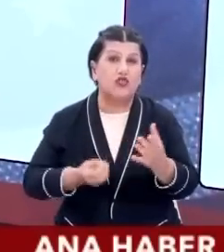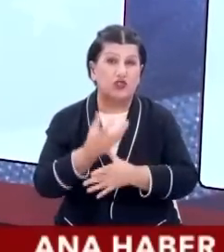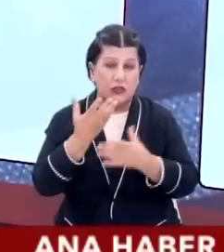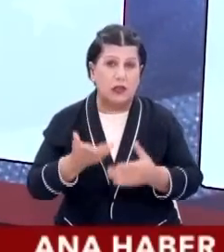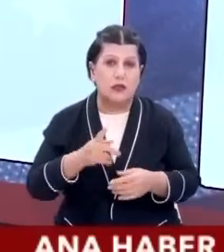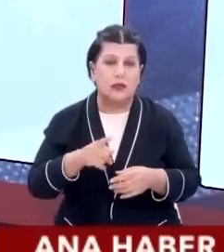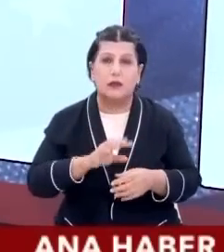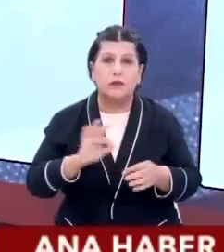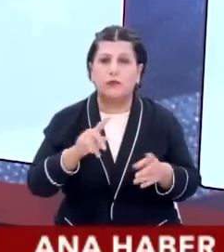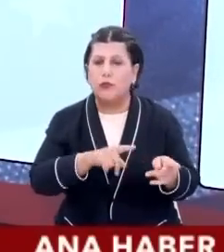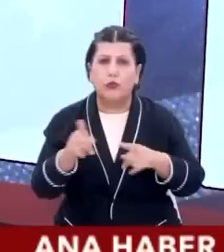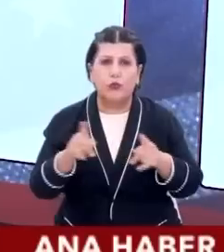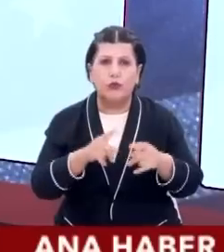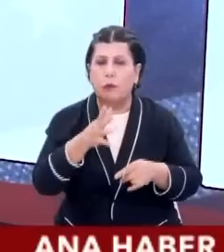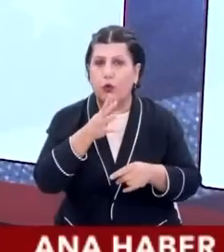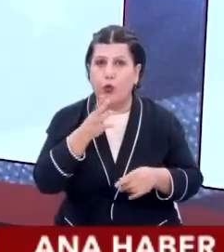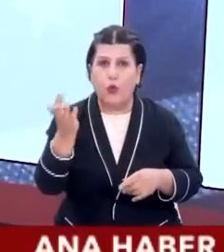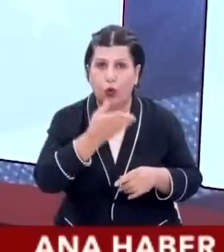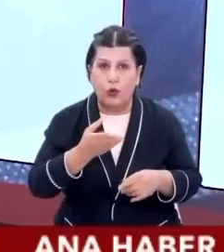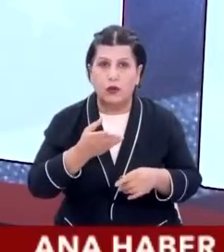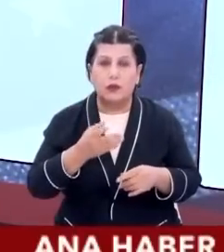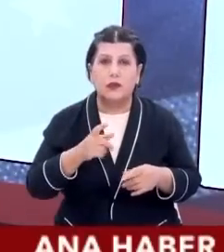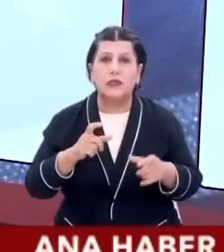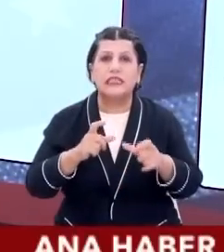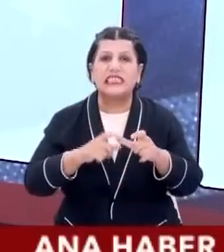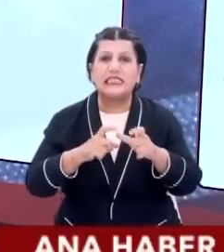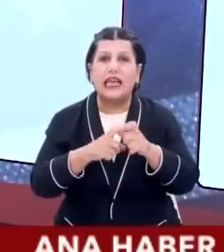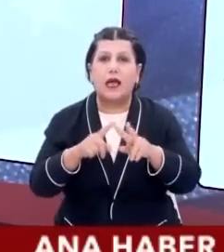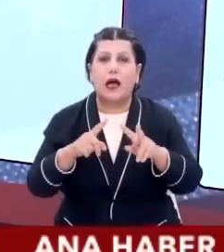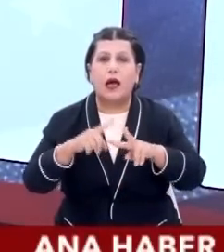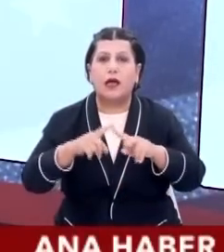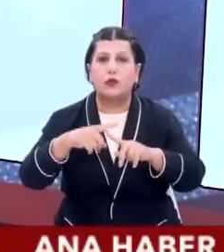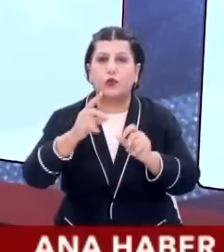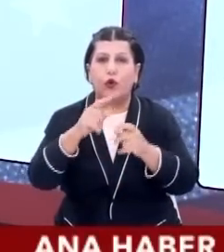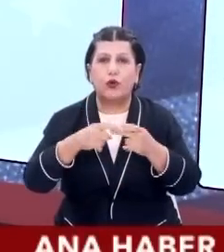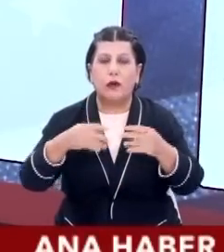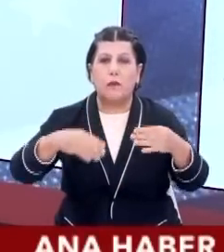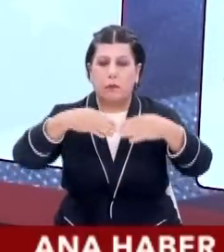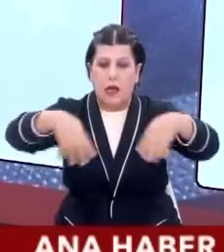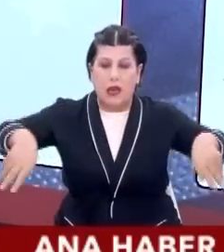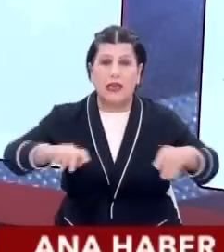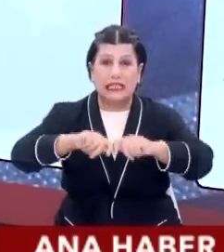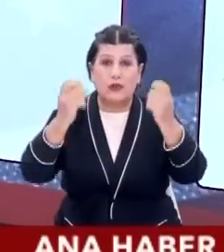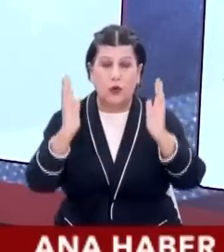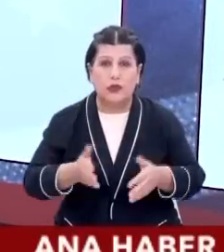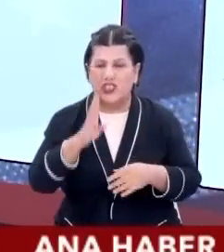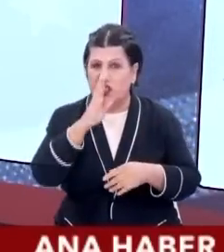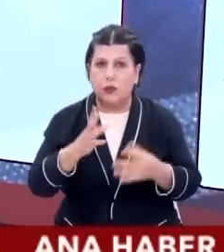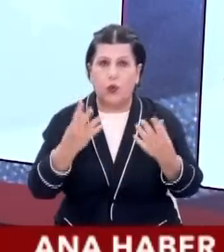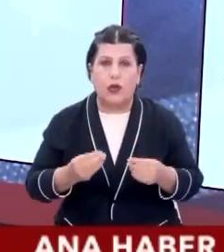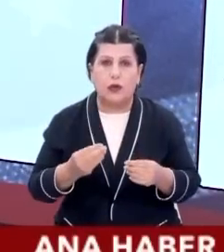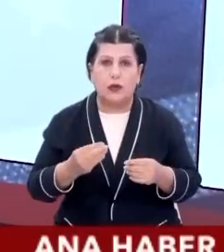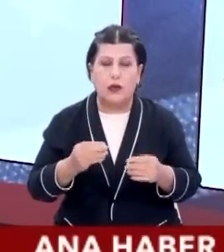şu Mendes falan malumunuzu senatörlerin bariyerleri Kırılsa bile ciddi olarak